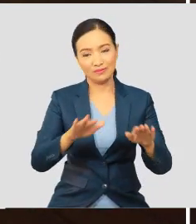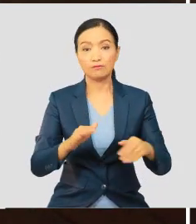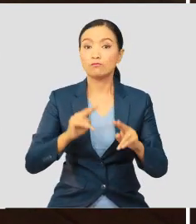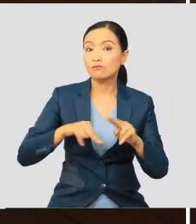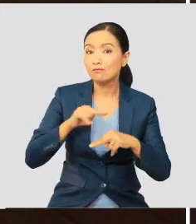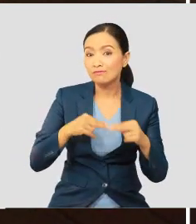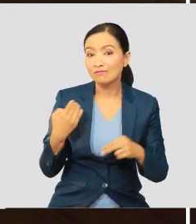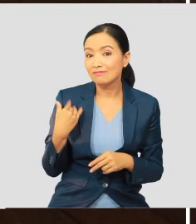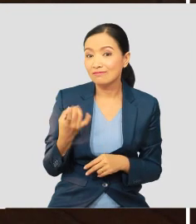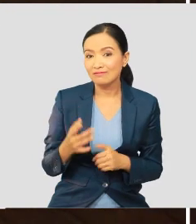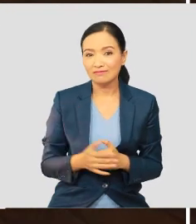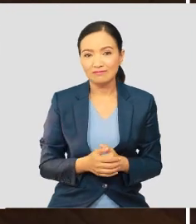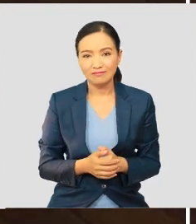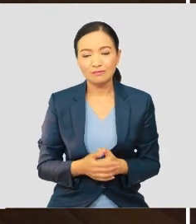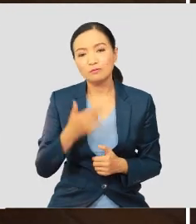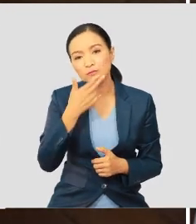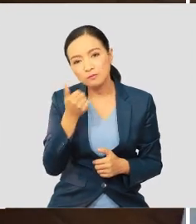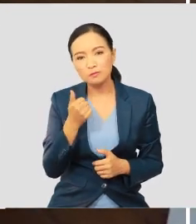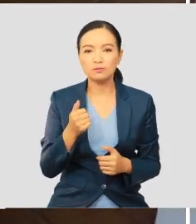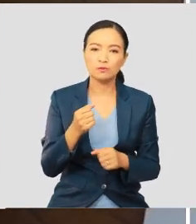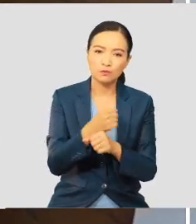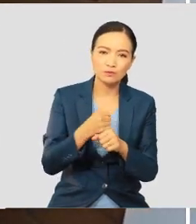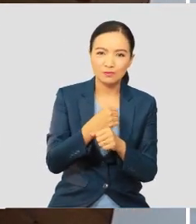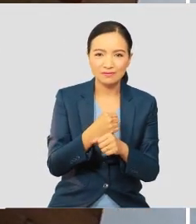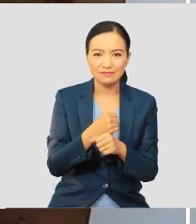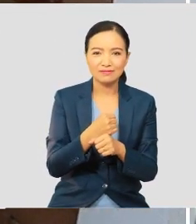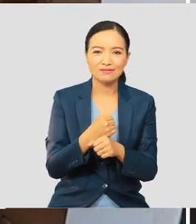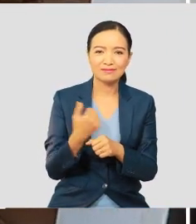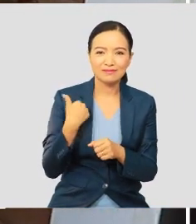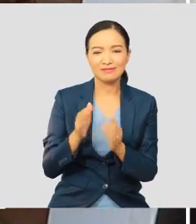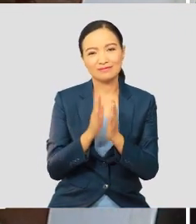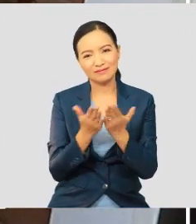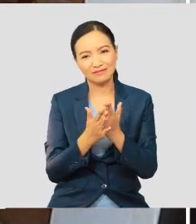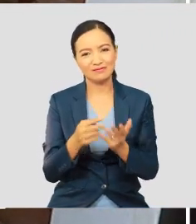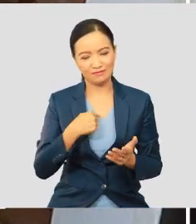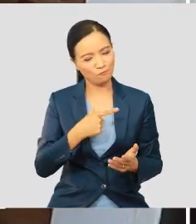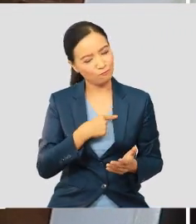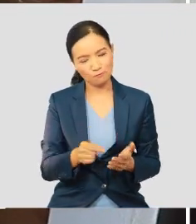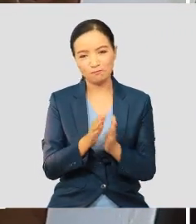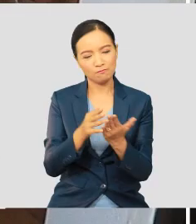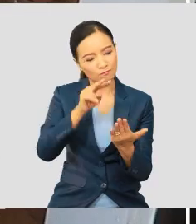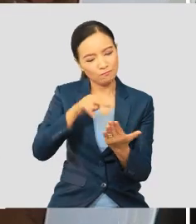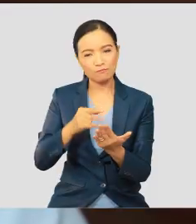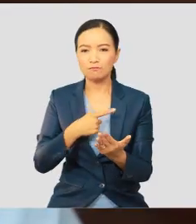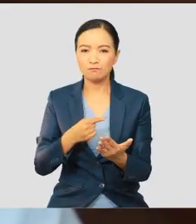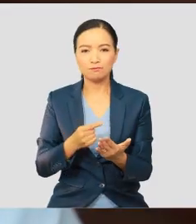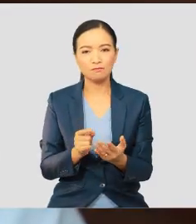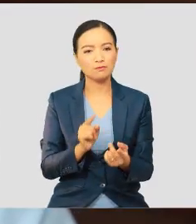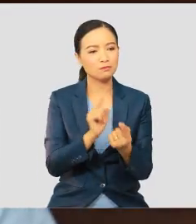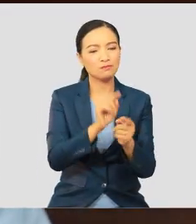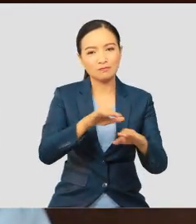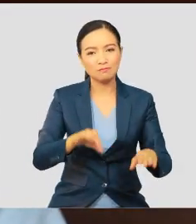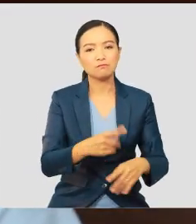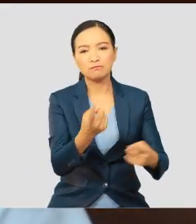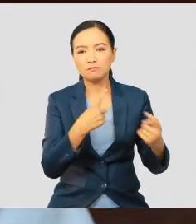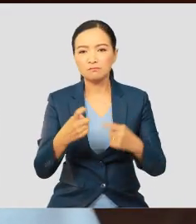ค่ะ แล้วของขวัญมีอะไรบ้างคะ ก็ของขวัญก็มีทั้งขนมนมแล้วก็หนังสือที่องุ่นชอบอ่านค่ะก็เวลาได้เจอน้